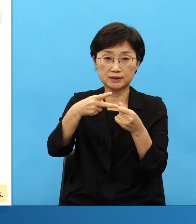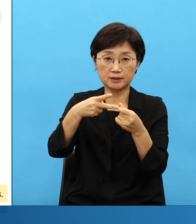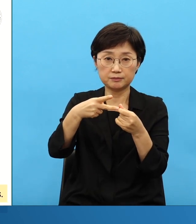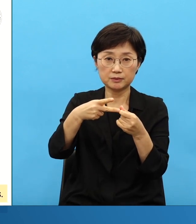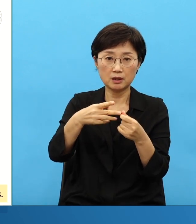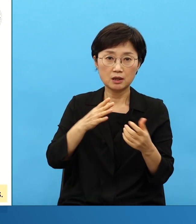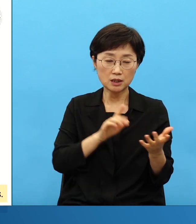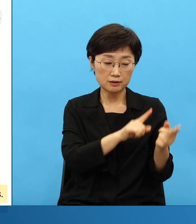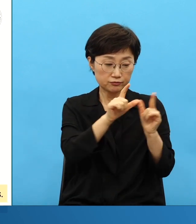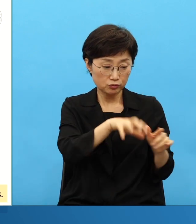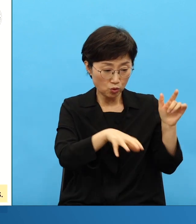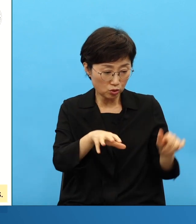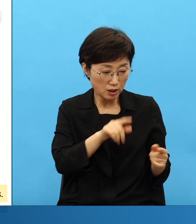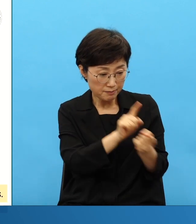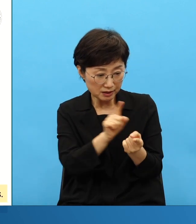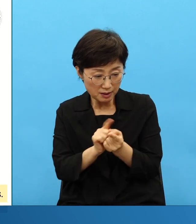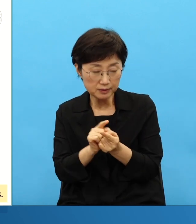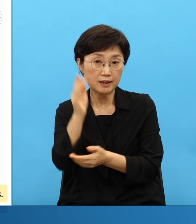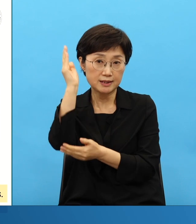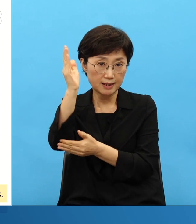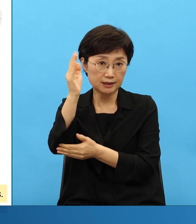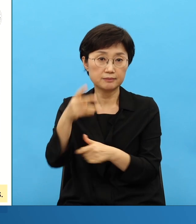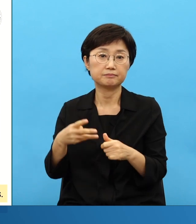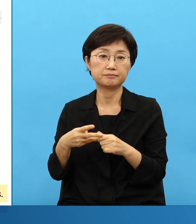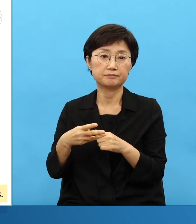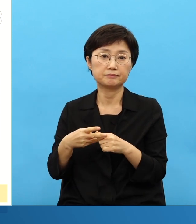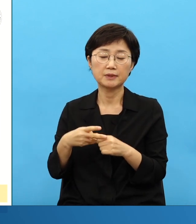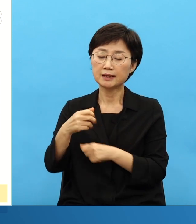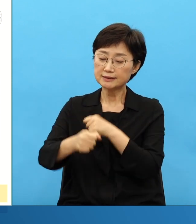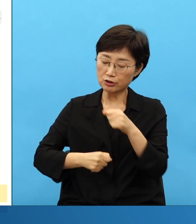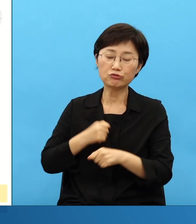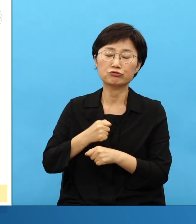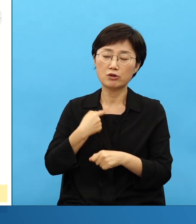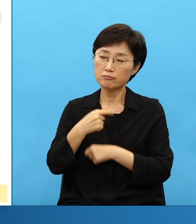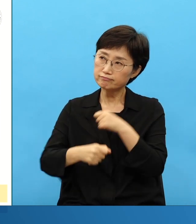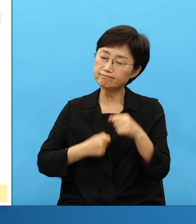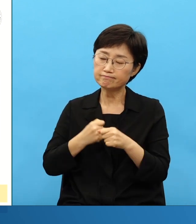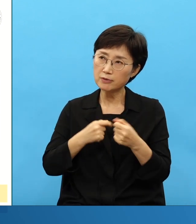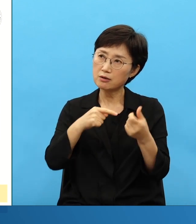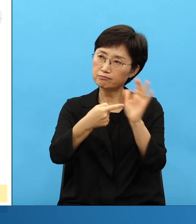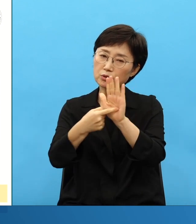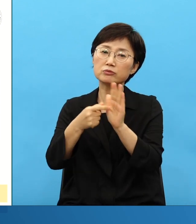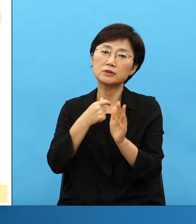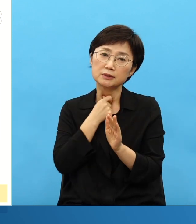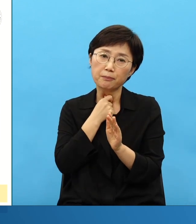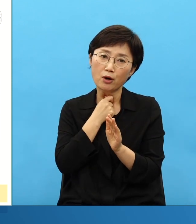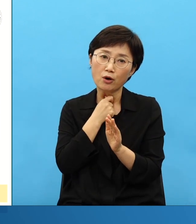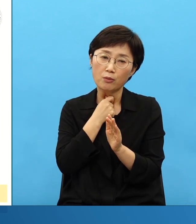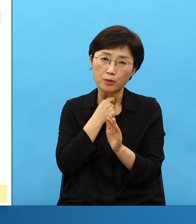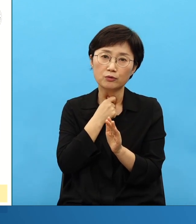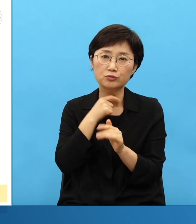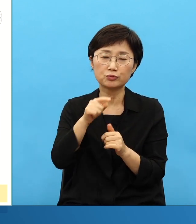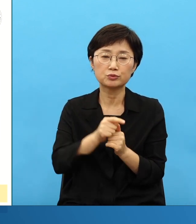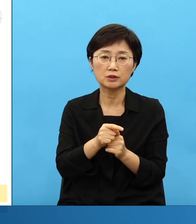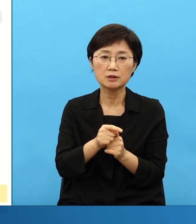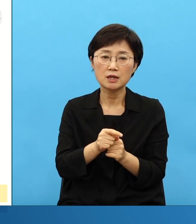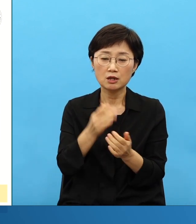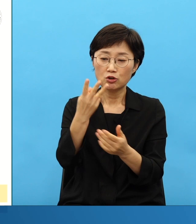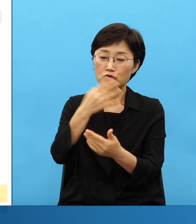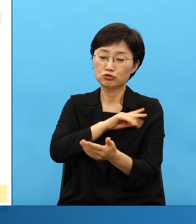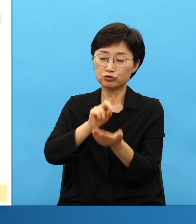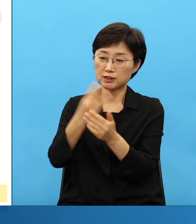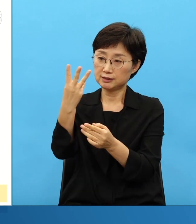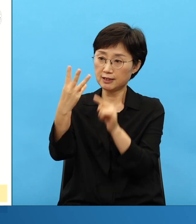현장에서 일어나는 전도운동의 이야기, 그리고 렘넌트가 자유롭게 표현할 수 있는 자유 주제까지 총 3가지